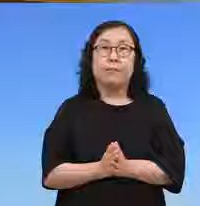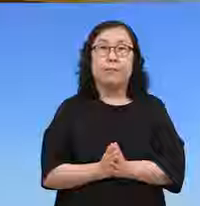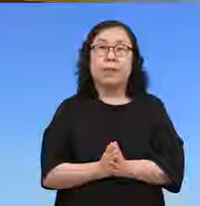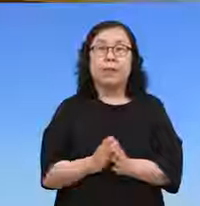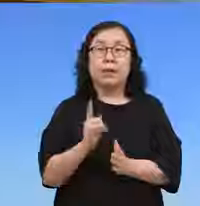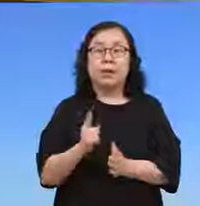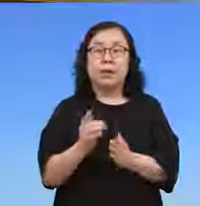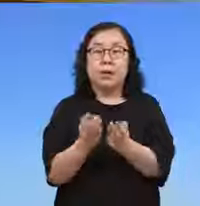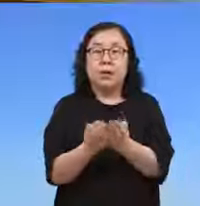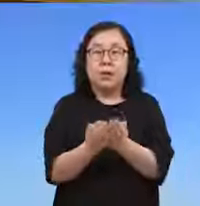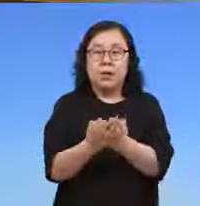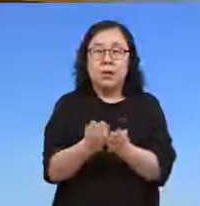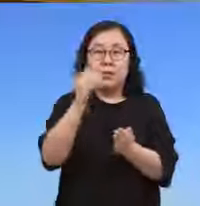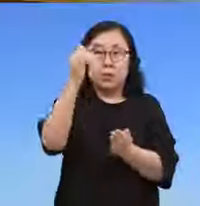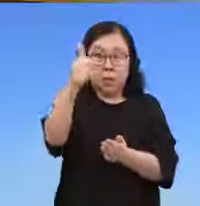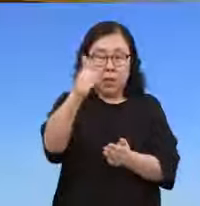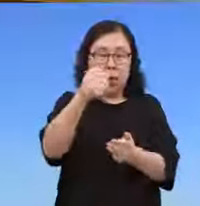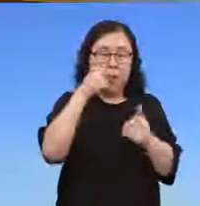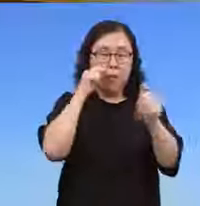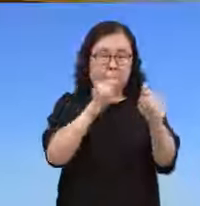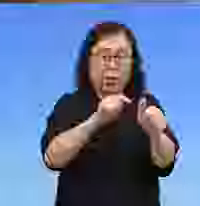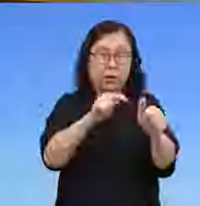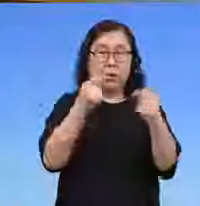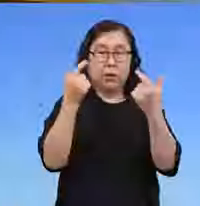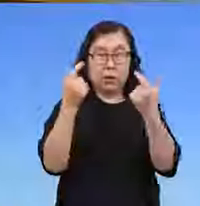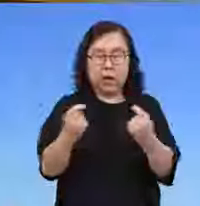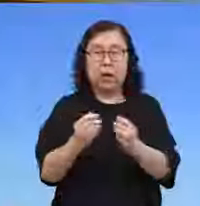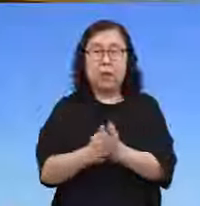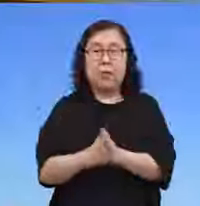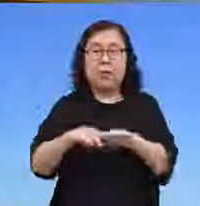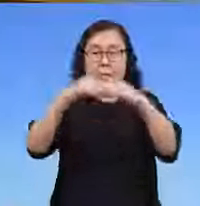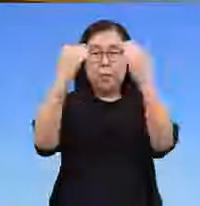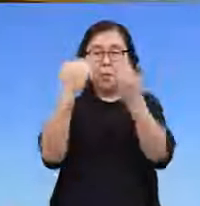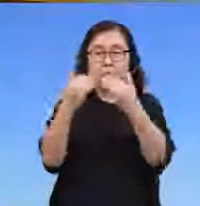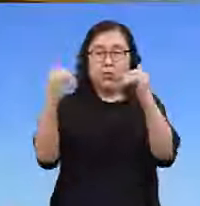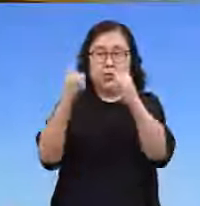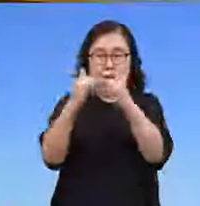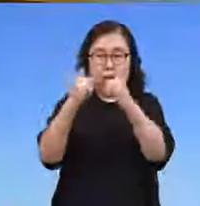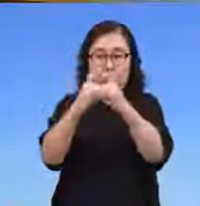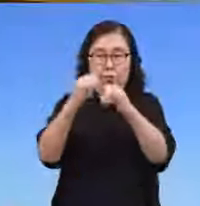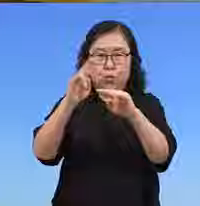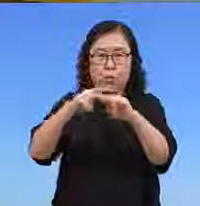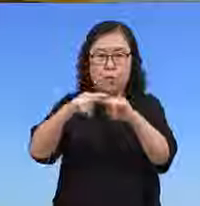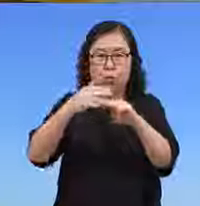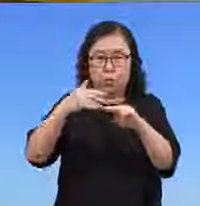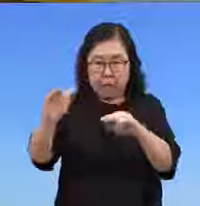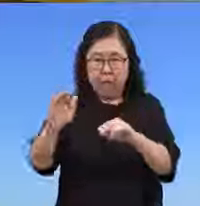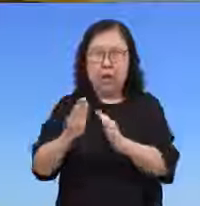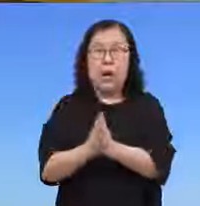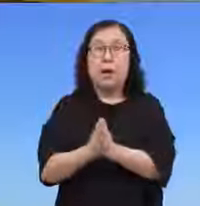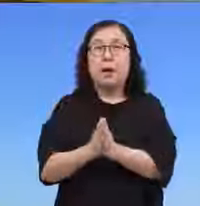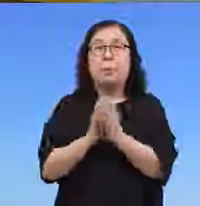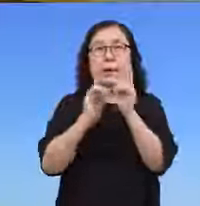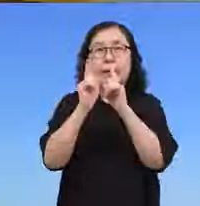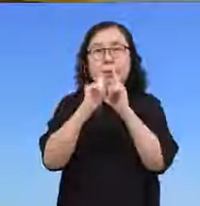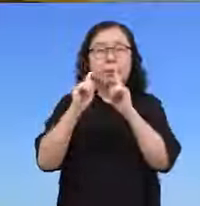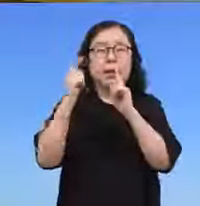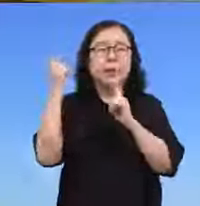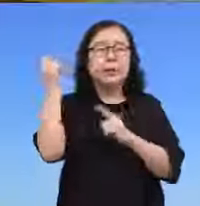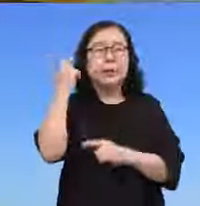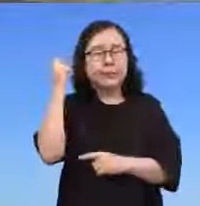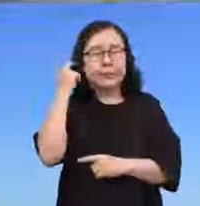대령 함장의 그 명령처럼 총원 전투 배치, 이 말씀으로 들리는 것